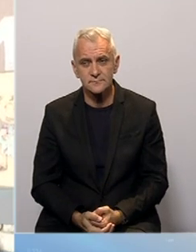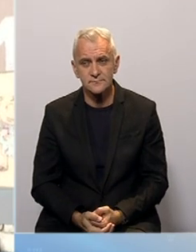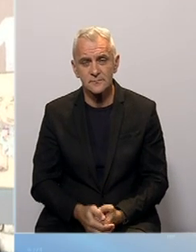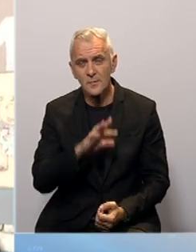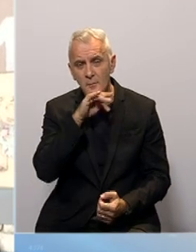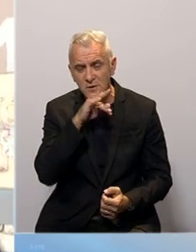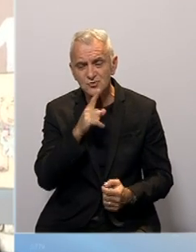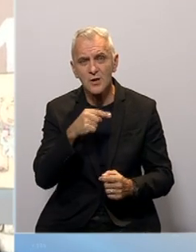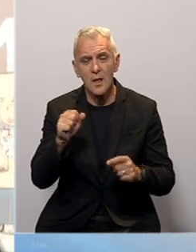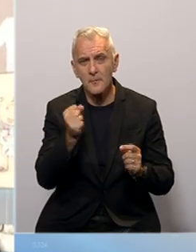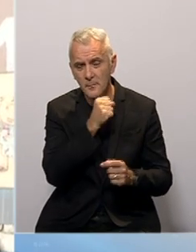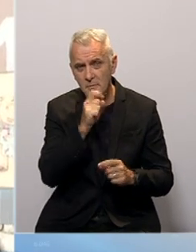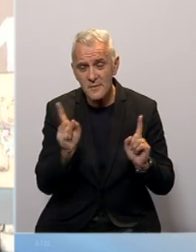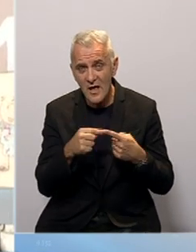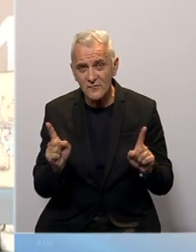Pričali, pjevali.